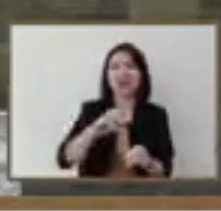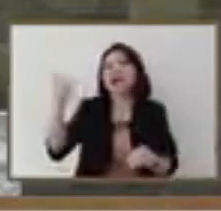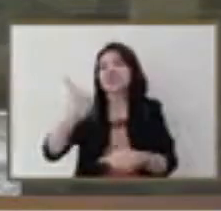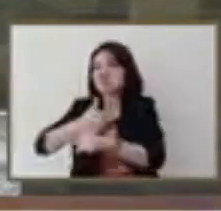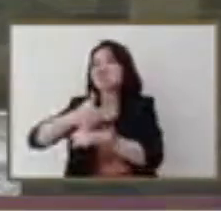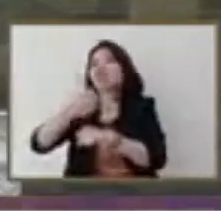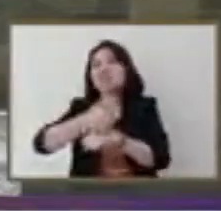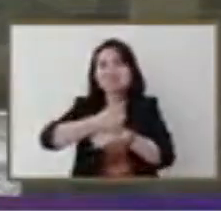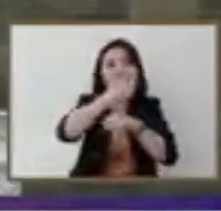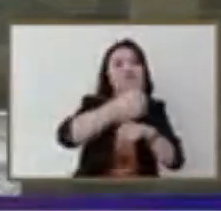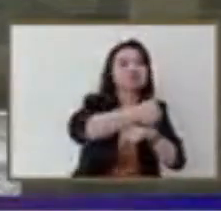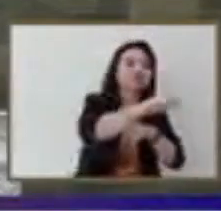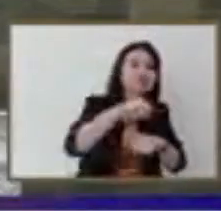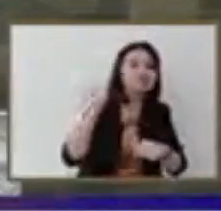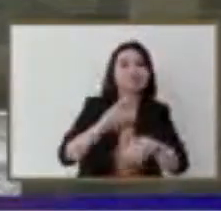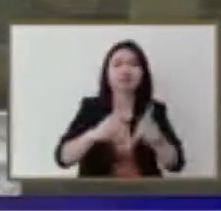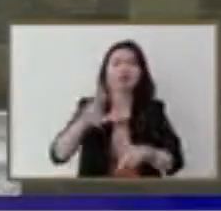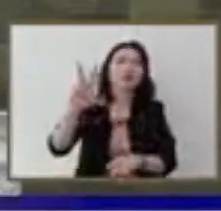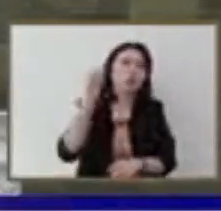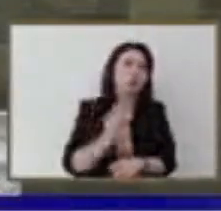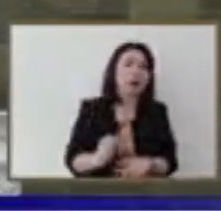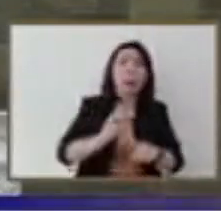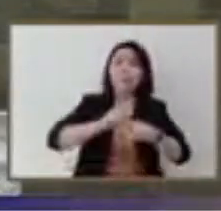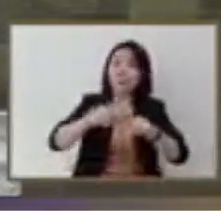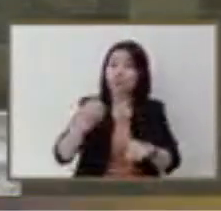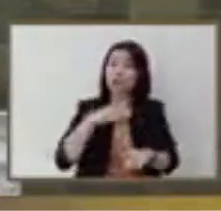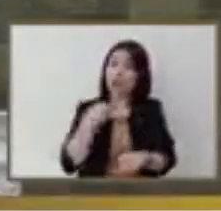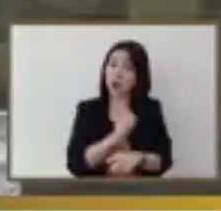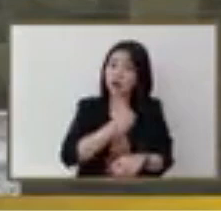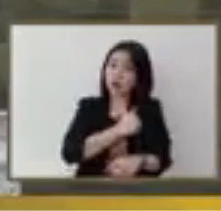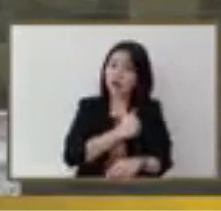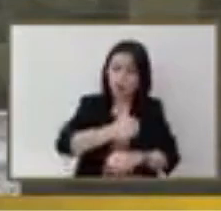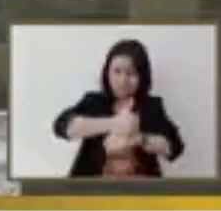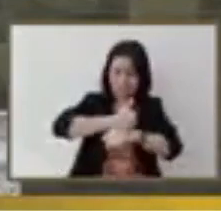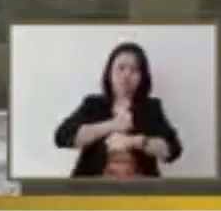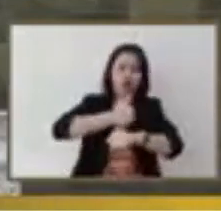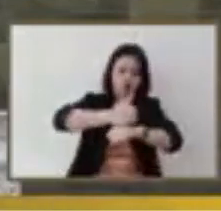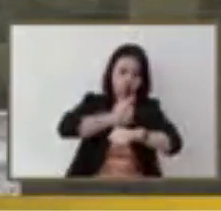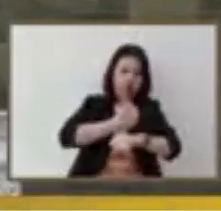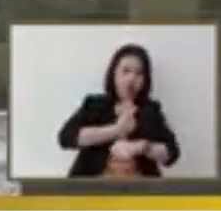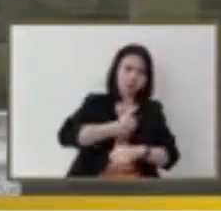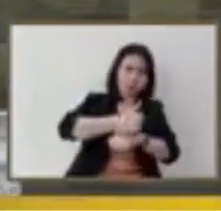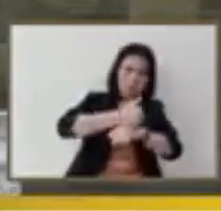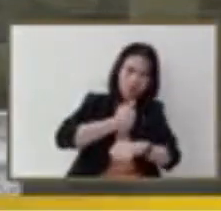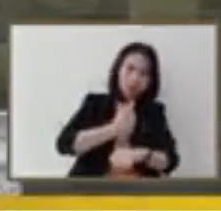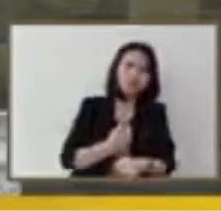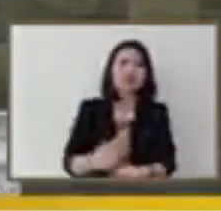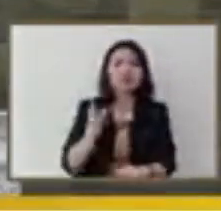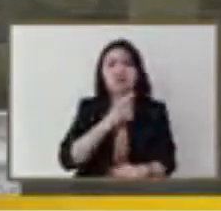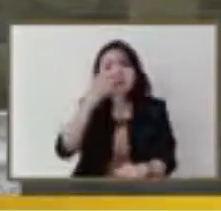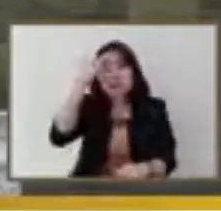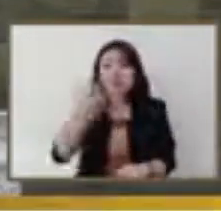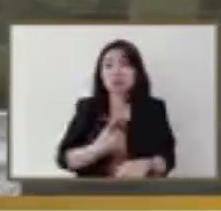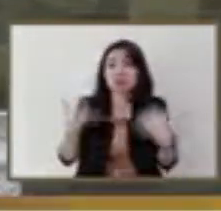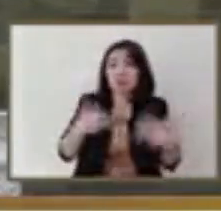kundi yung inyong sarili na pumunta na kayo sa simbahan mula sa Sunday school hanggang ngayon young people na kayo pero hindi nyo